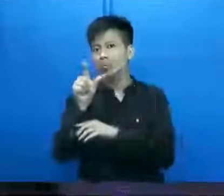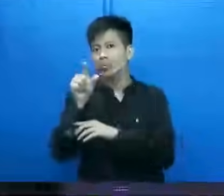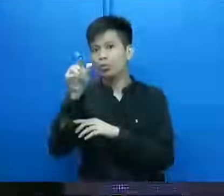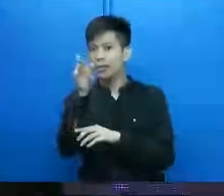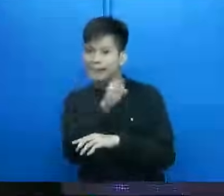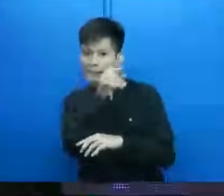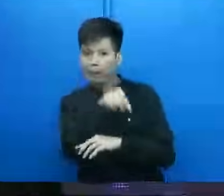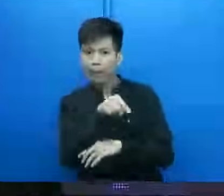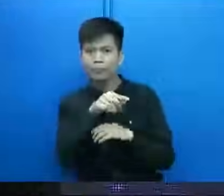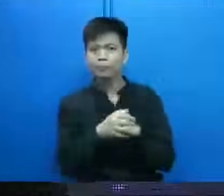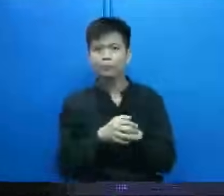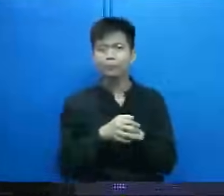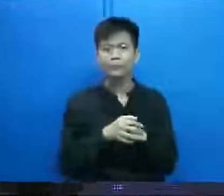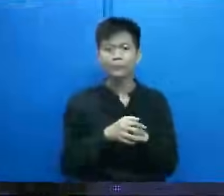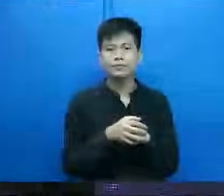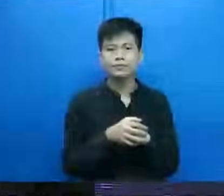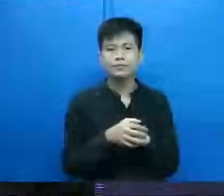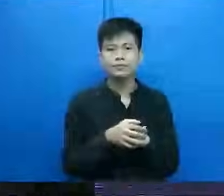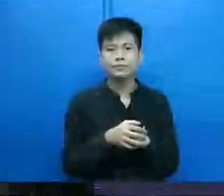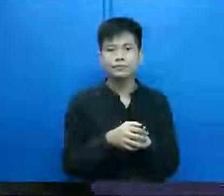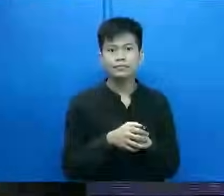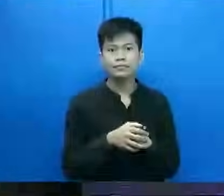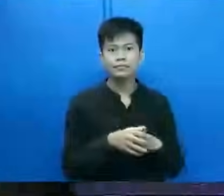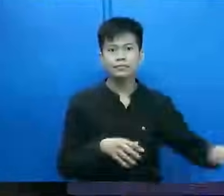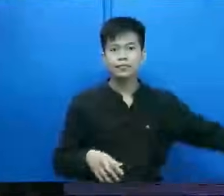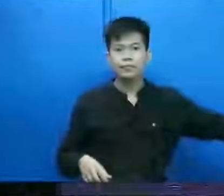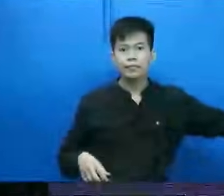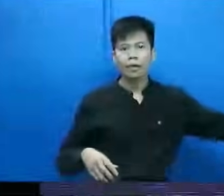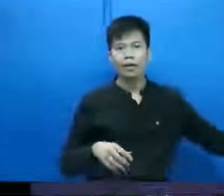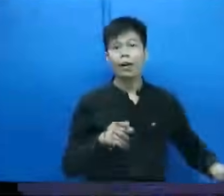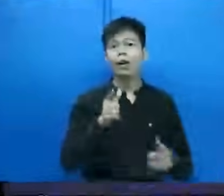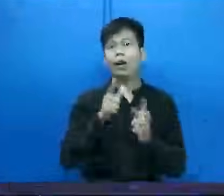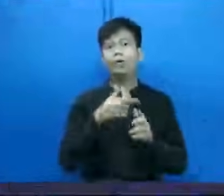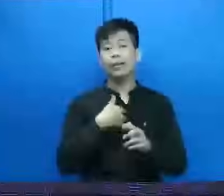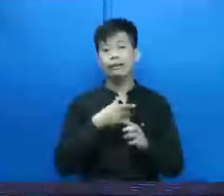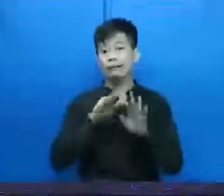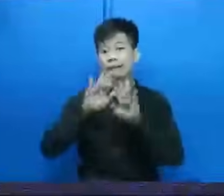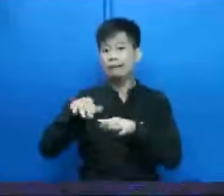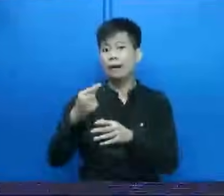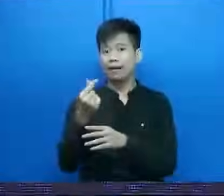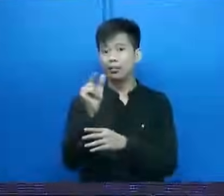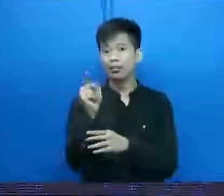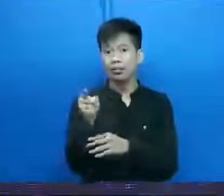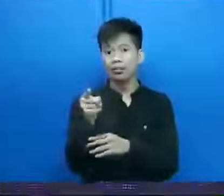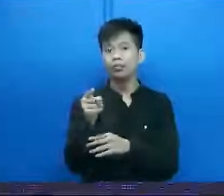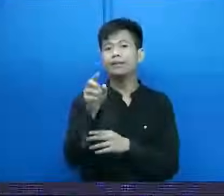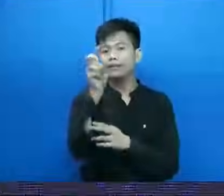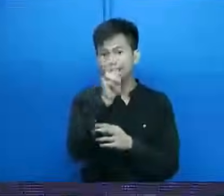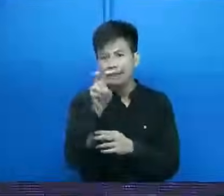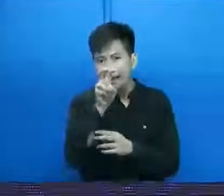Allah, "Wabtaghi fi ma atakallahu daral akhirah." Kalau saya titipkan harta untuk kamu, maka yang pertama dipakai cari akhirat